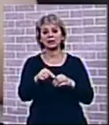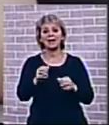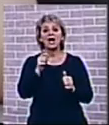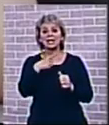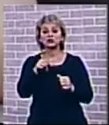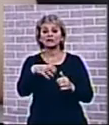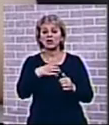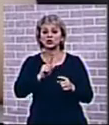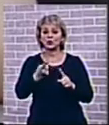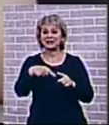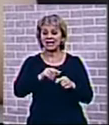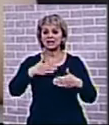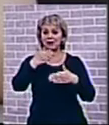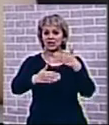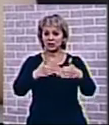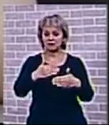Важно, чтобы на этом этапе